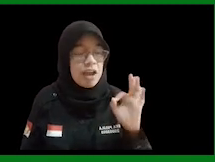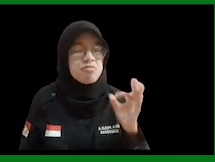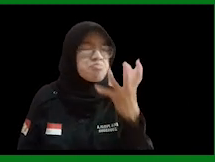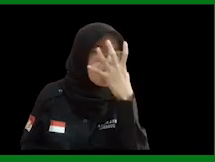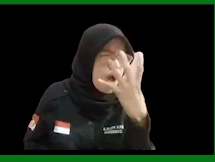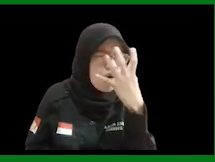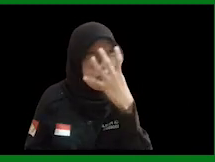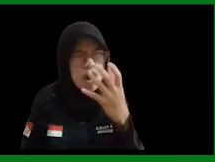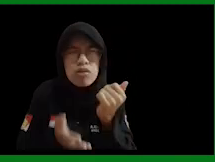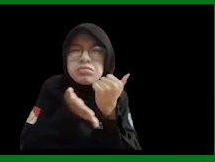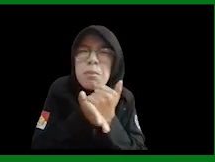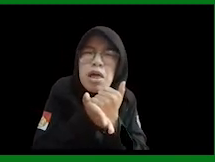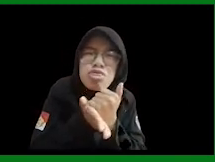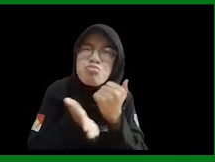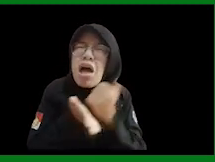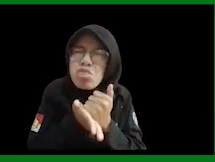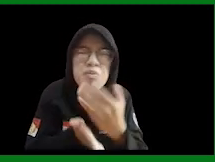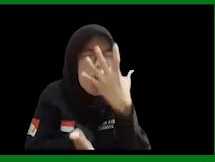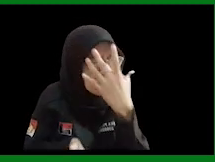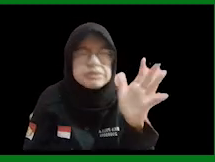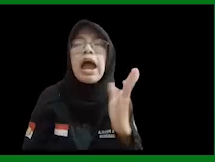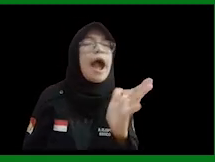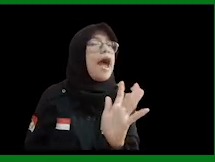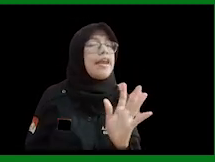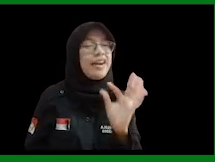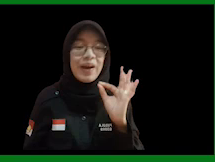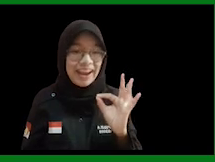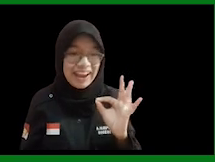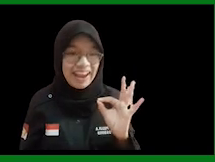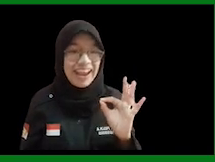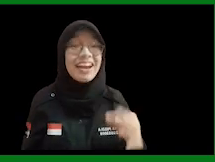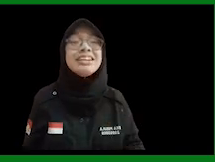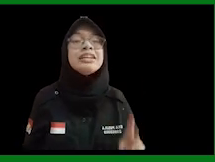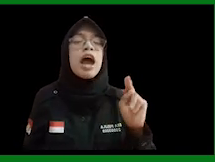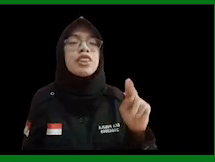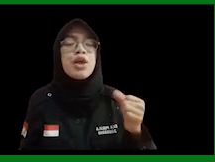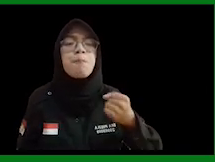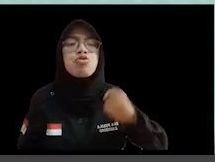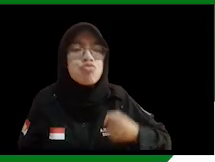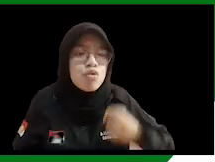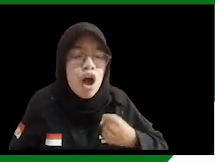di Pengadilan Agama Bukit Tinggi. Maka jangan sungkan meminta bantuan kepada petugas kami.